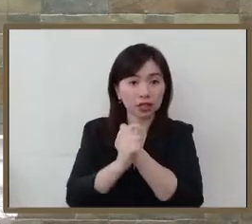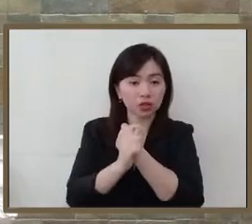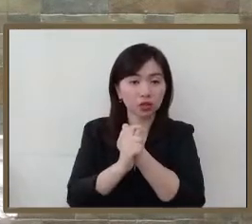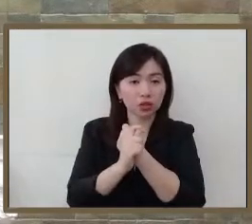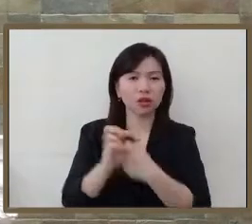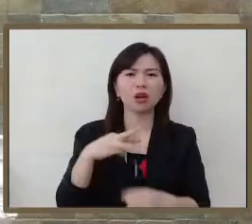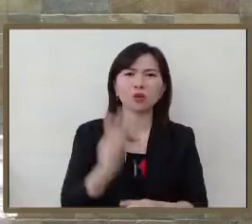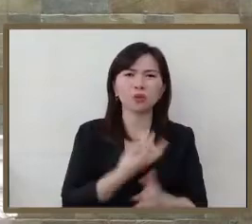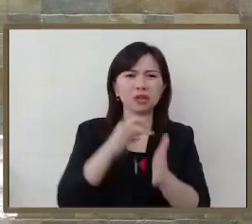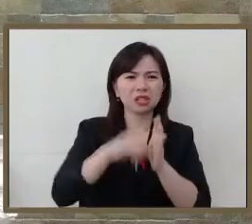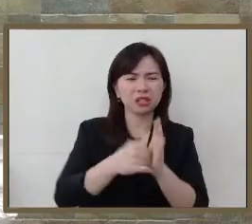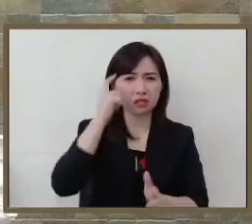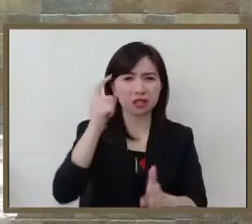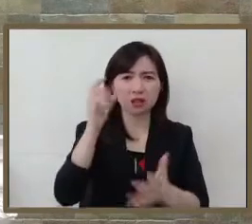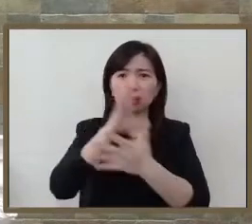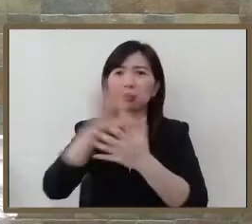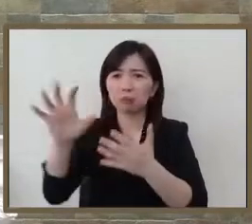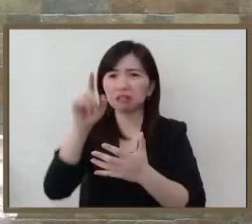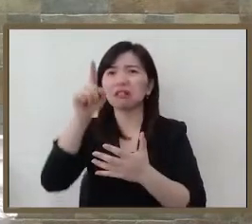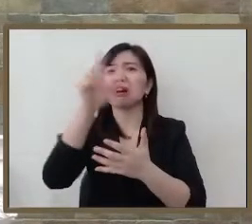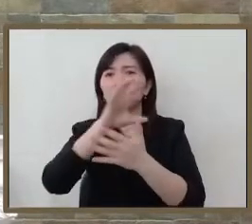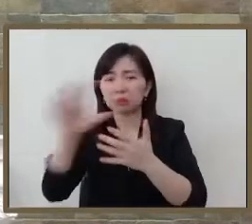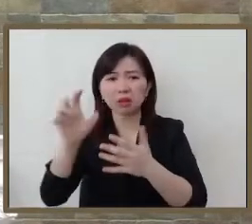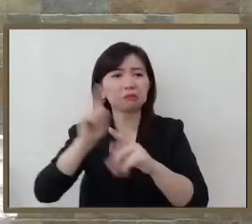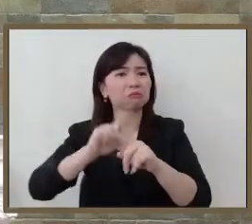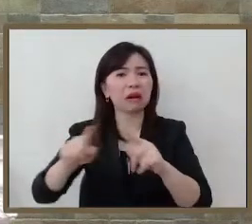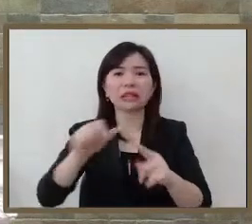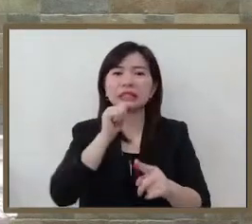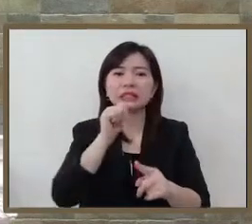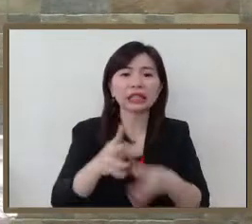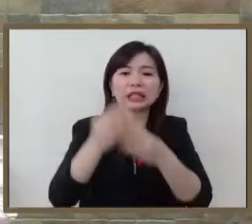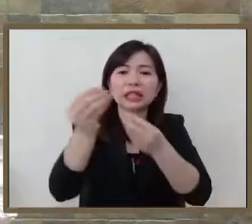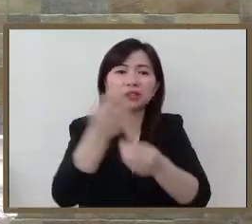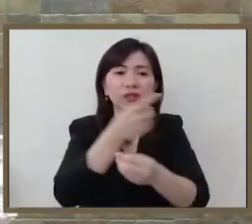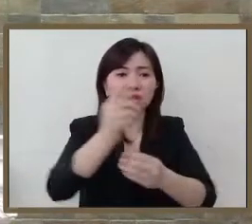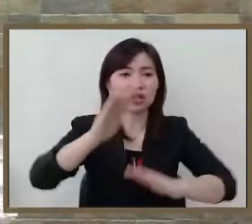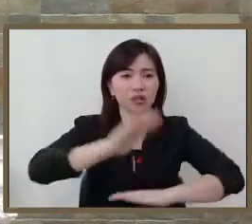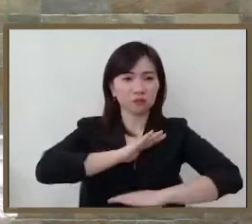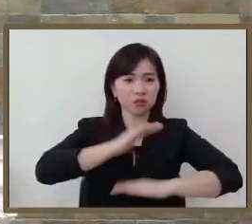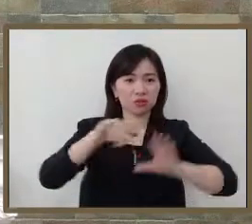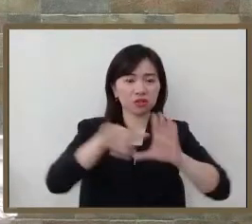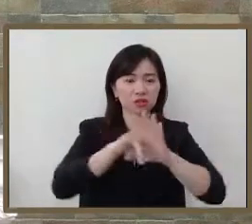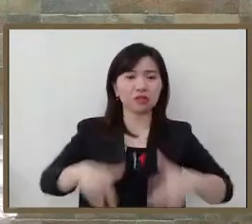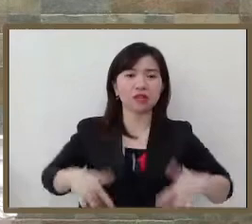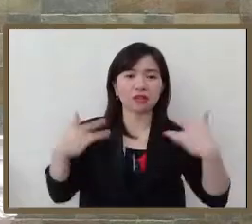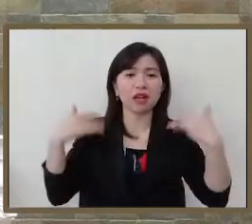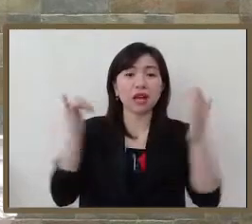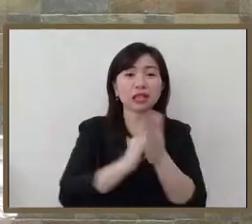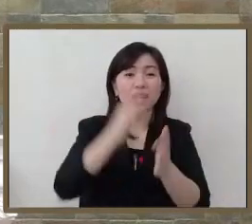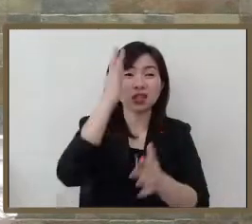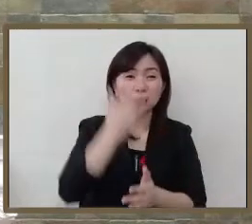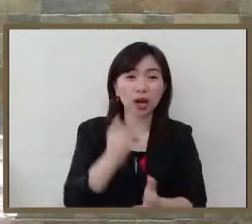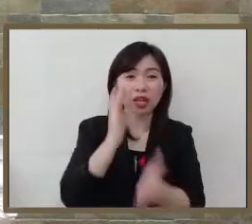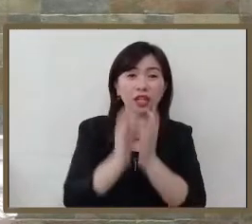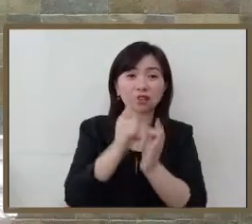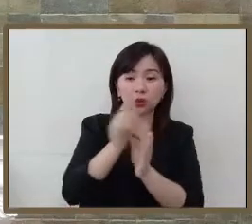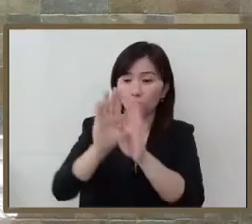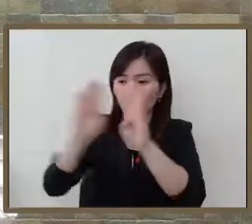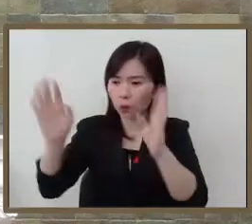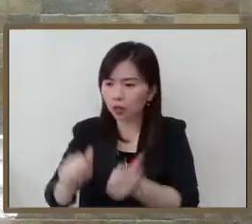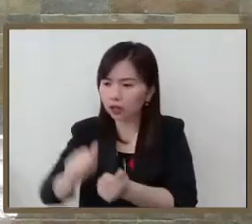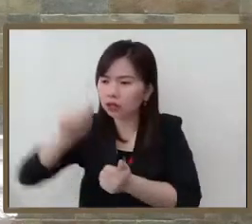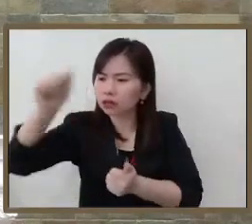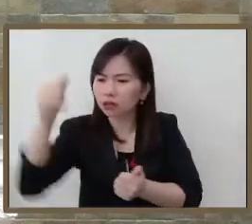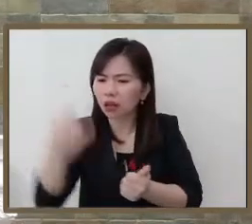sa paningin natin yan, pero hindi ka kayang isatisfy yan. Kaya nga minsan, pagbukas mo, feeling mo kulang pa rin. Kaya